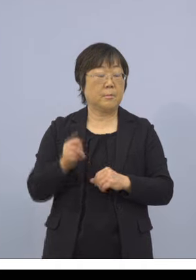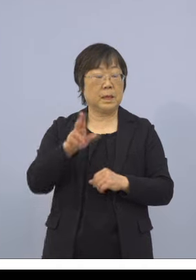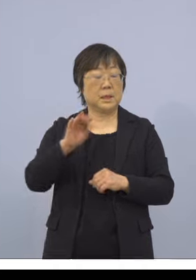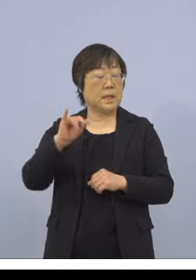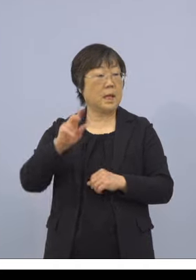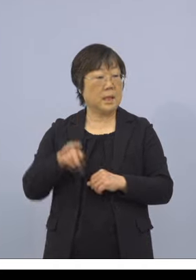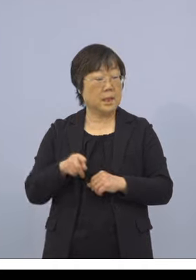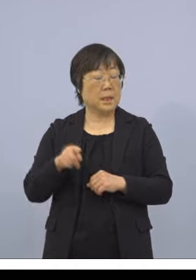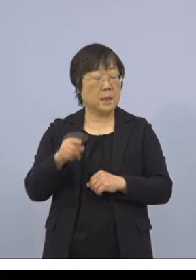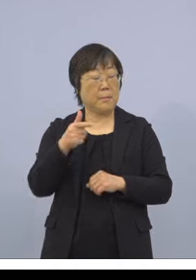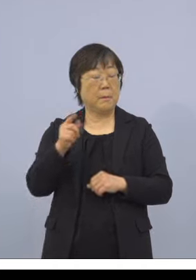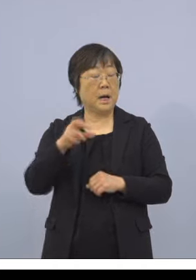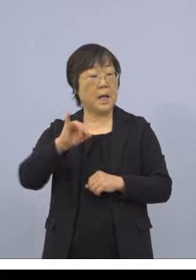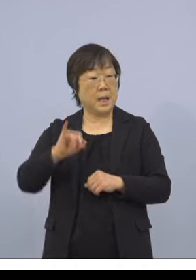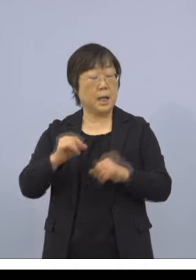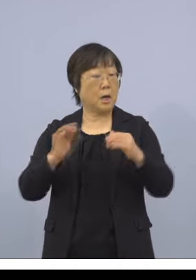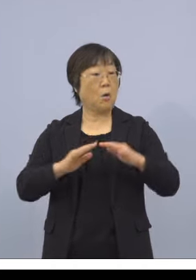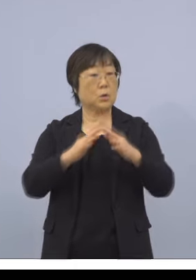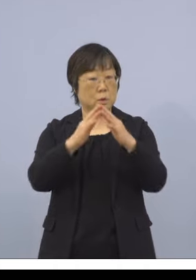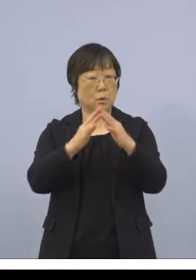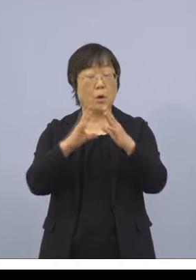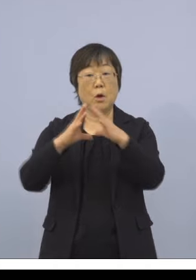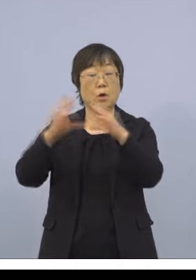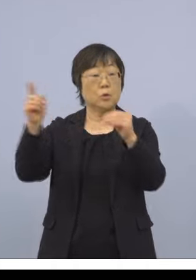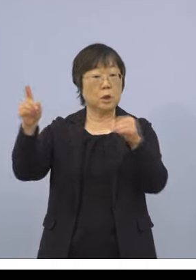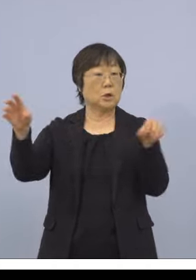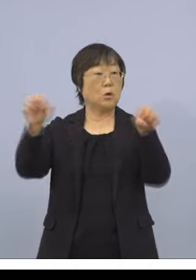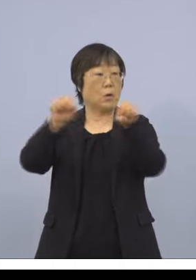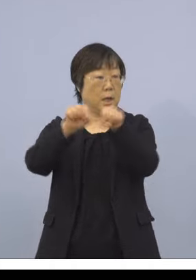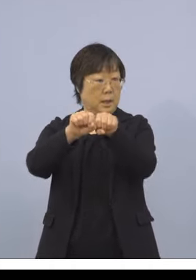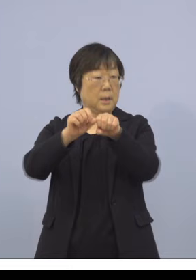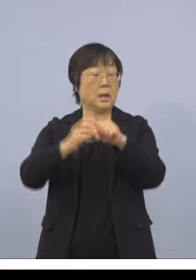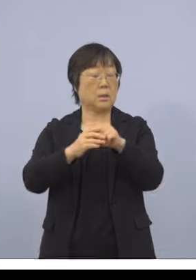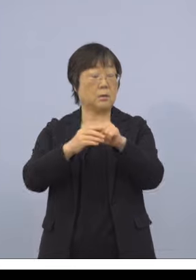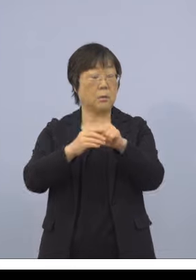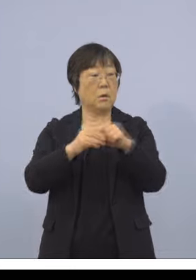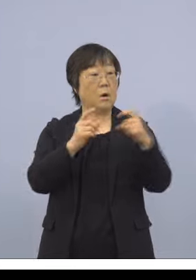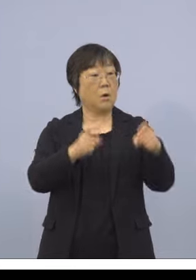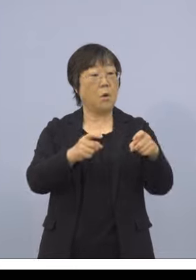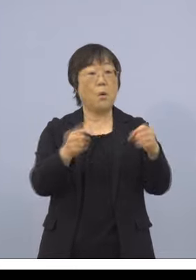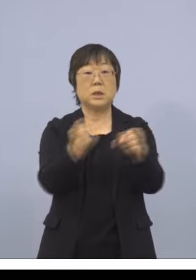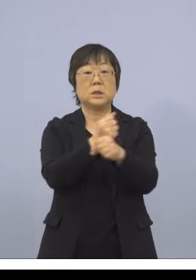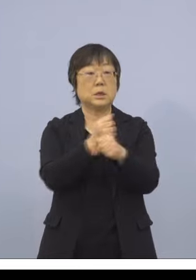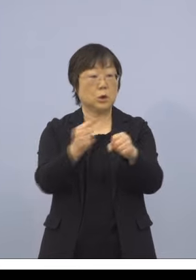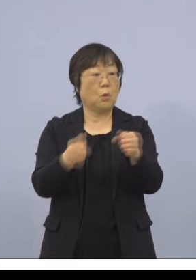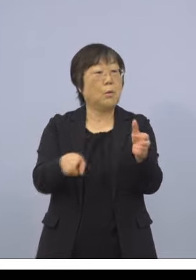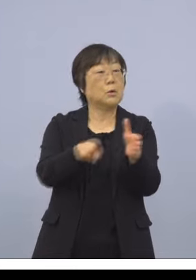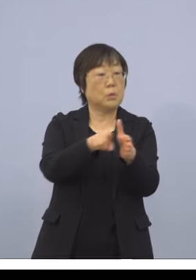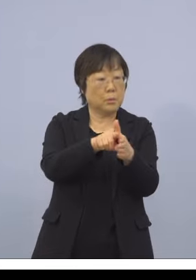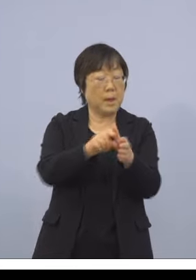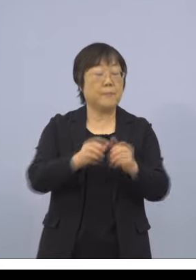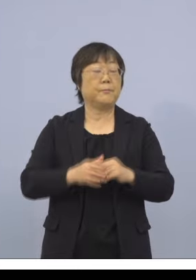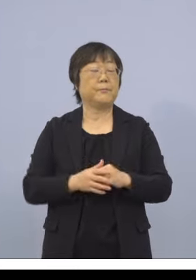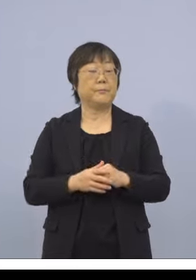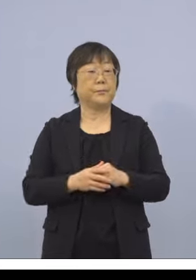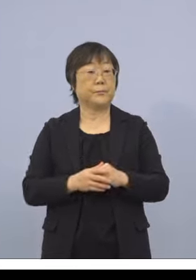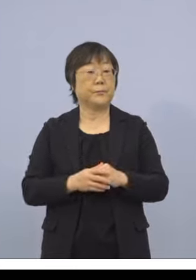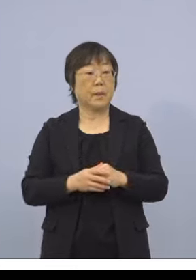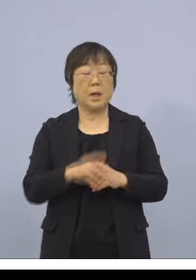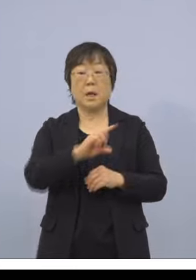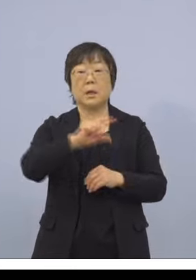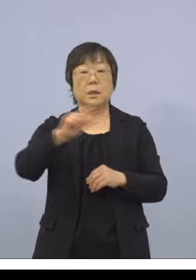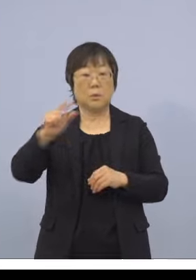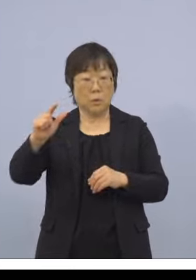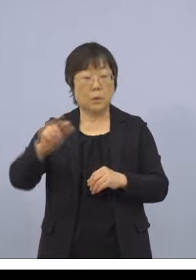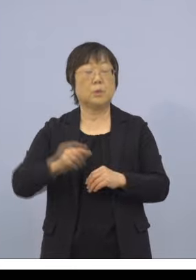しておりますが、これはまあ先ほど国と連携する港湾事業を含め、さまざ